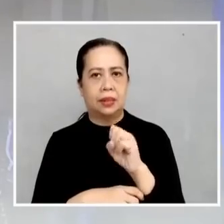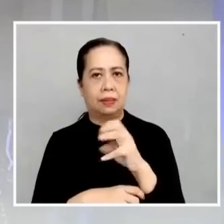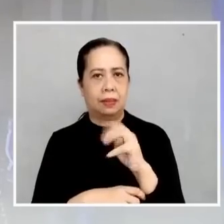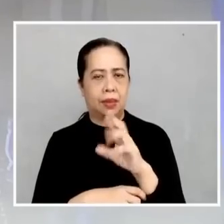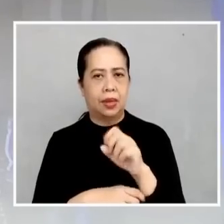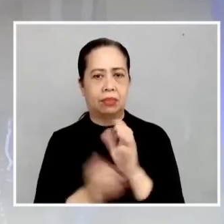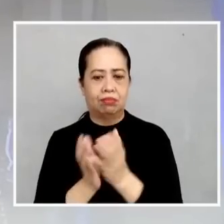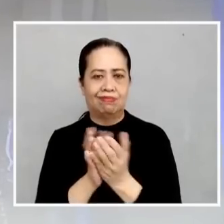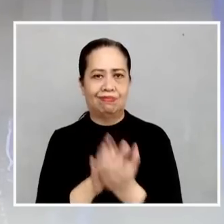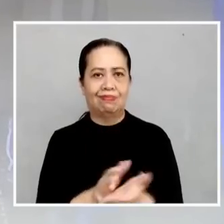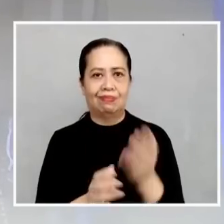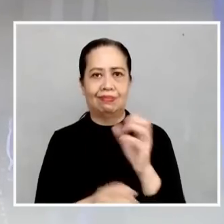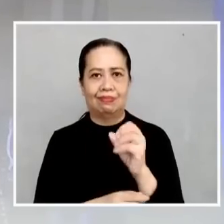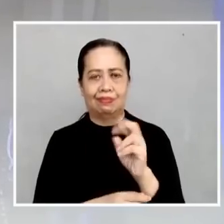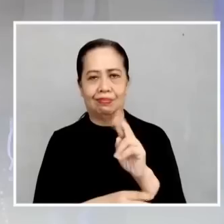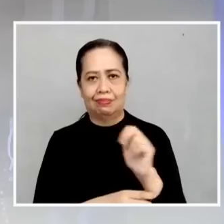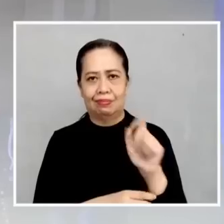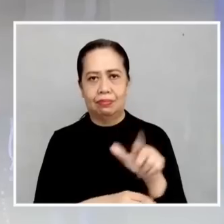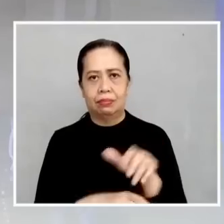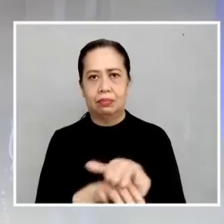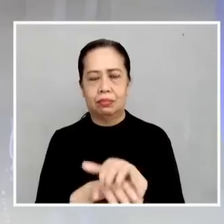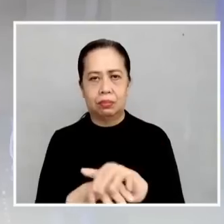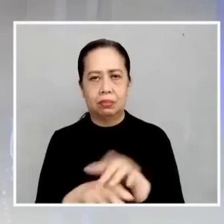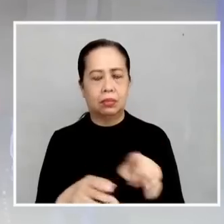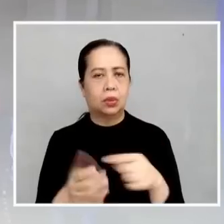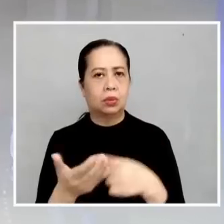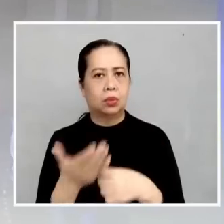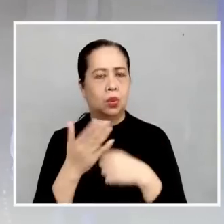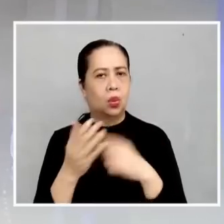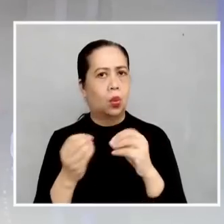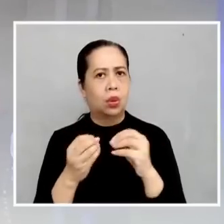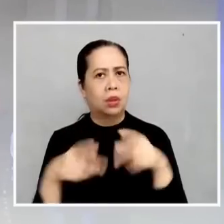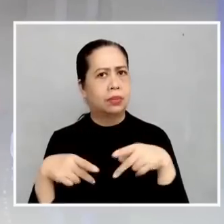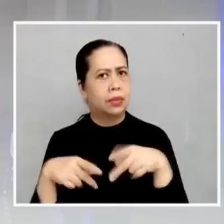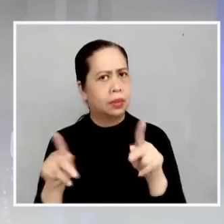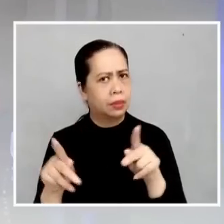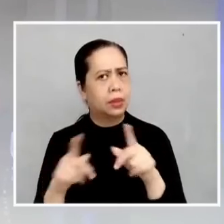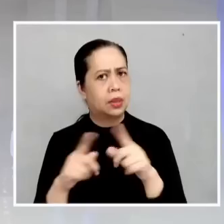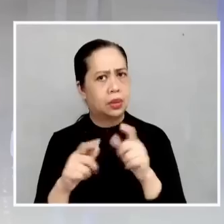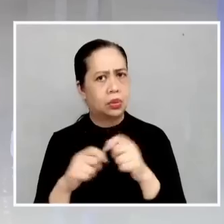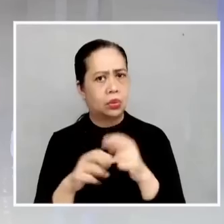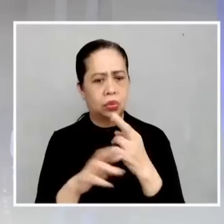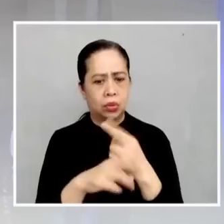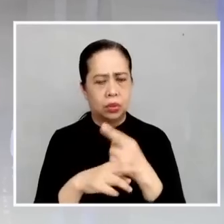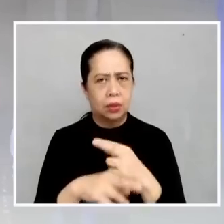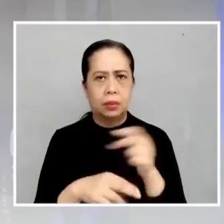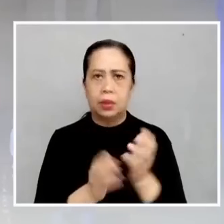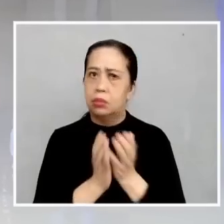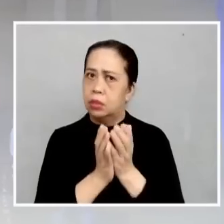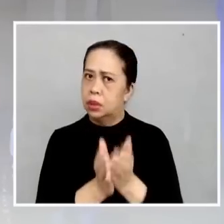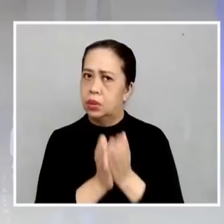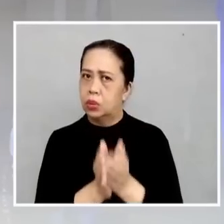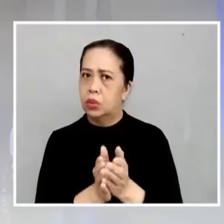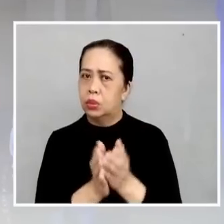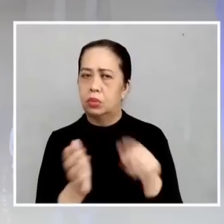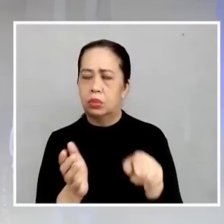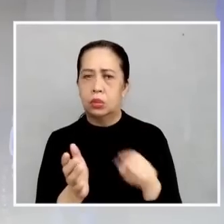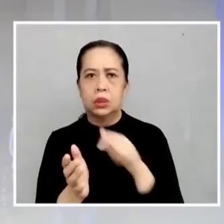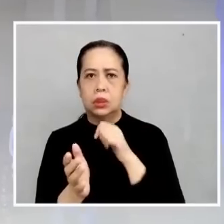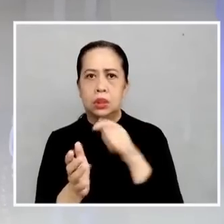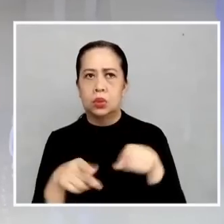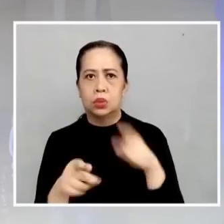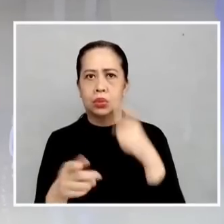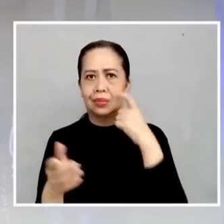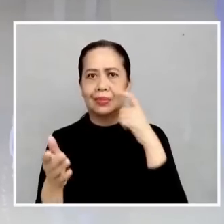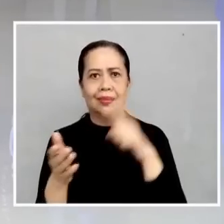Oriental Mindoro. Lumalabas na wala umano silang permit para magkumpuni ng barko at hindi rin sila